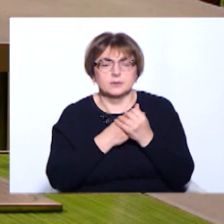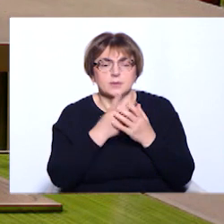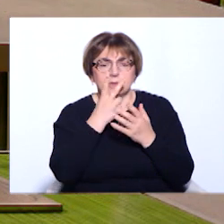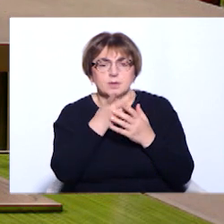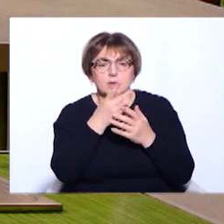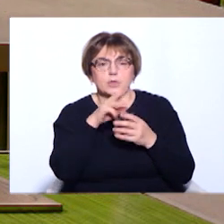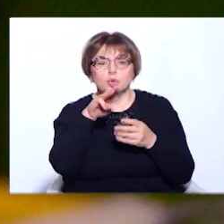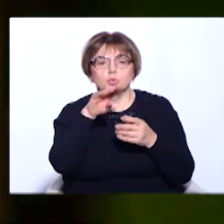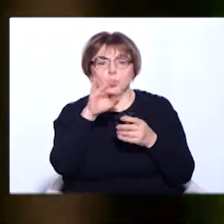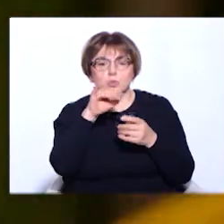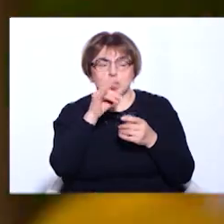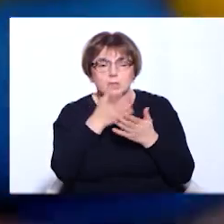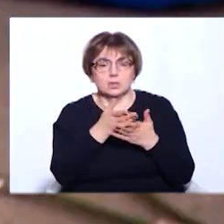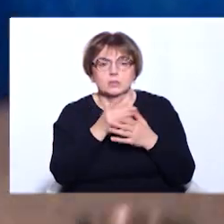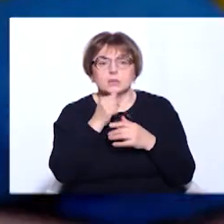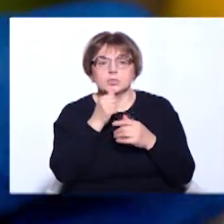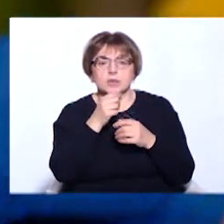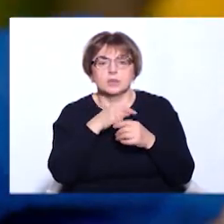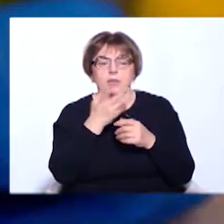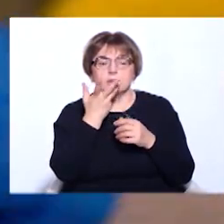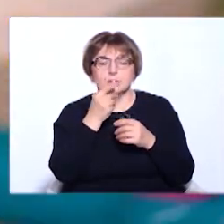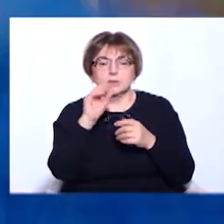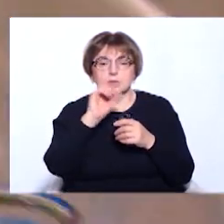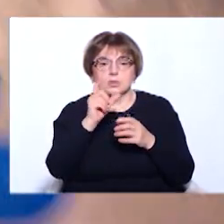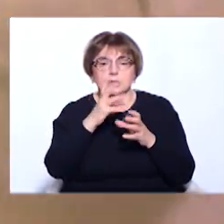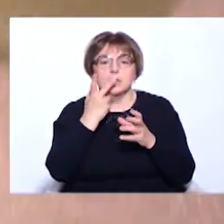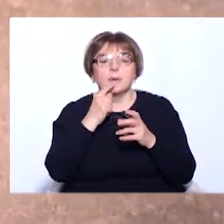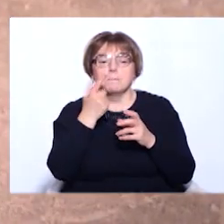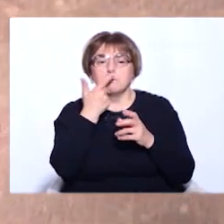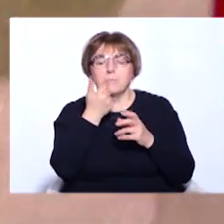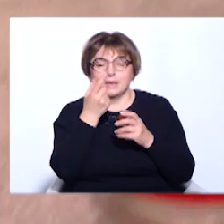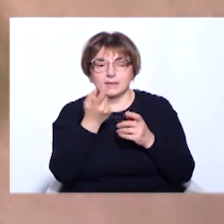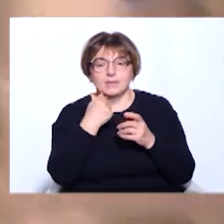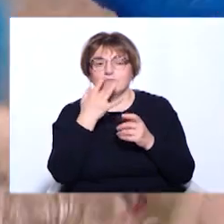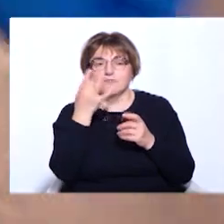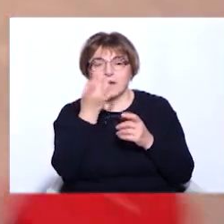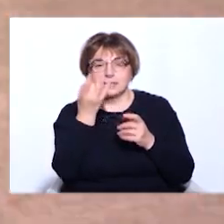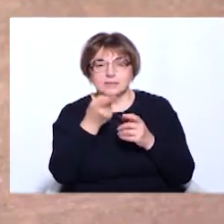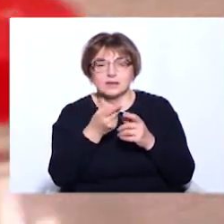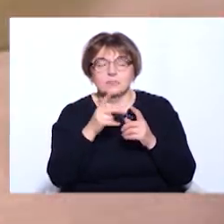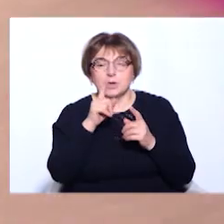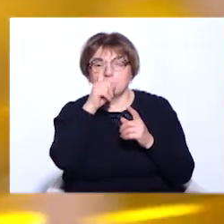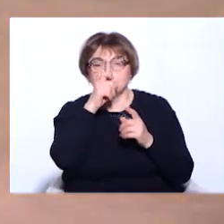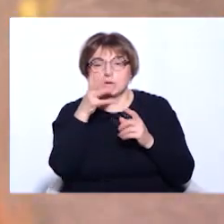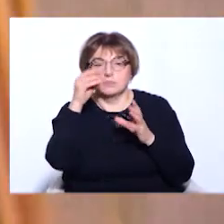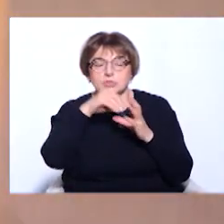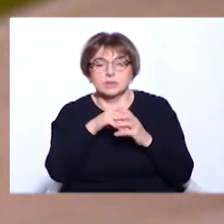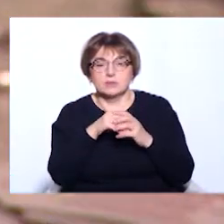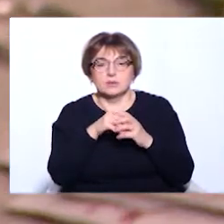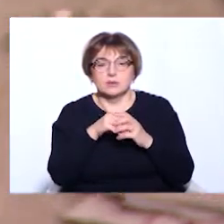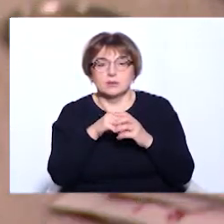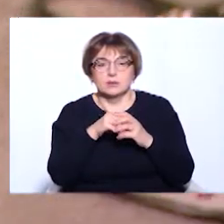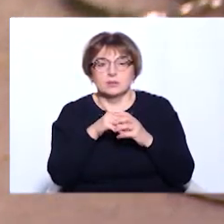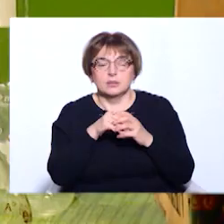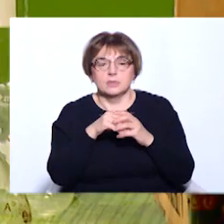მაქვს ტუტე, რომელიც შევამოწმე ფენოლფთალეინი და ჟოლოსფერია. იგივე ფენოლფთალეინი მჟავაში